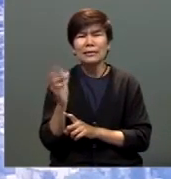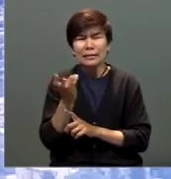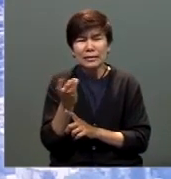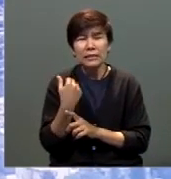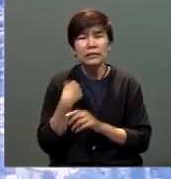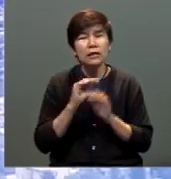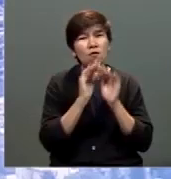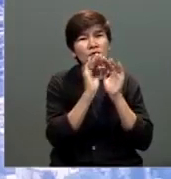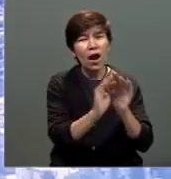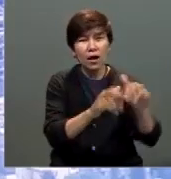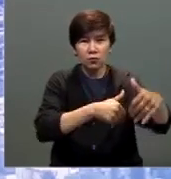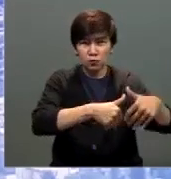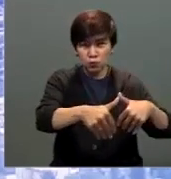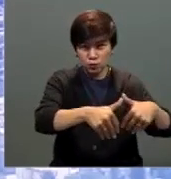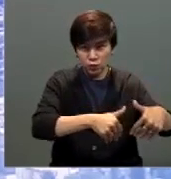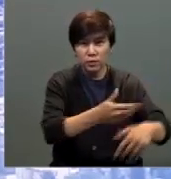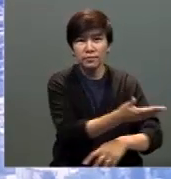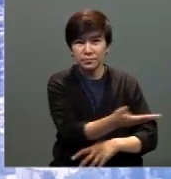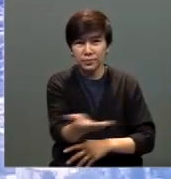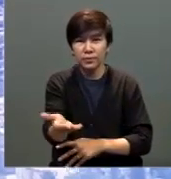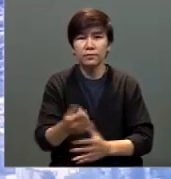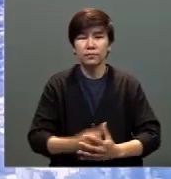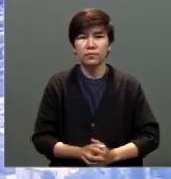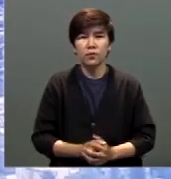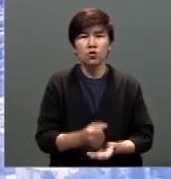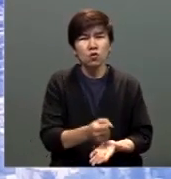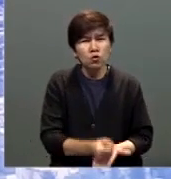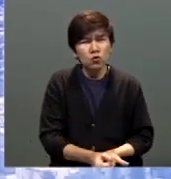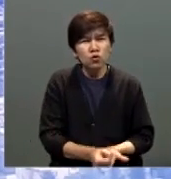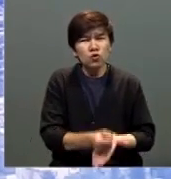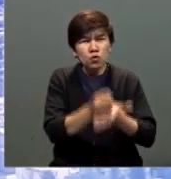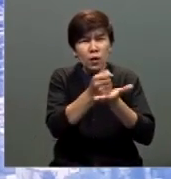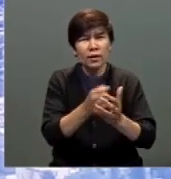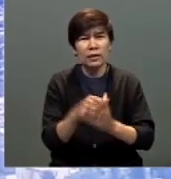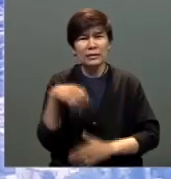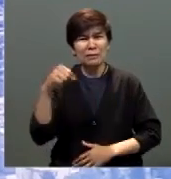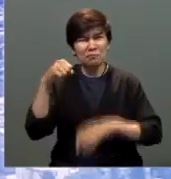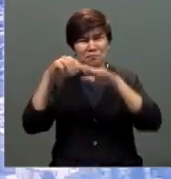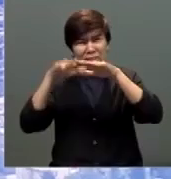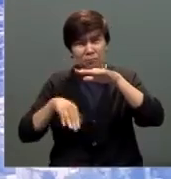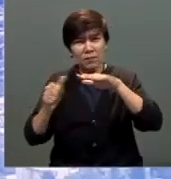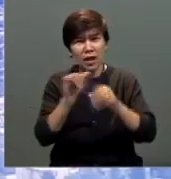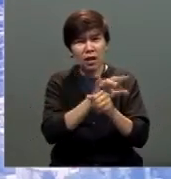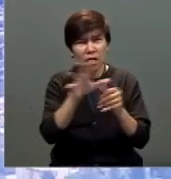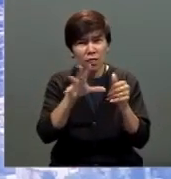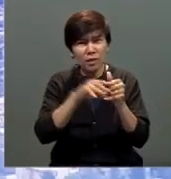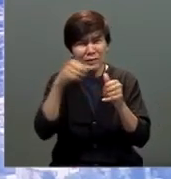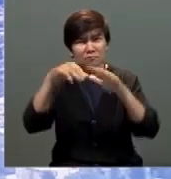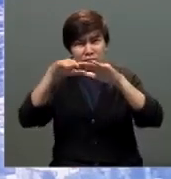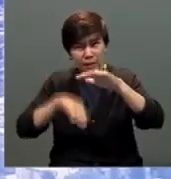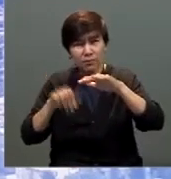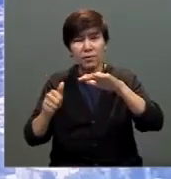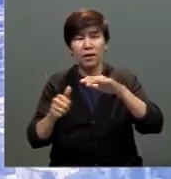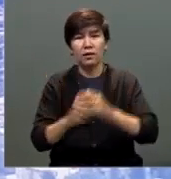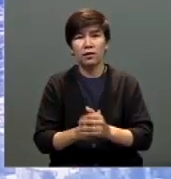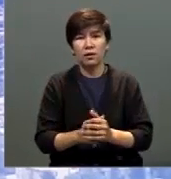ชาชนทุกท่านพี่น้องประชาชนทุกท่านนะครับว่าเราต้องช่วยกันต่ำ10ให้ได้ไหมแล้วอย่างน้อย14วันต่